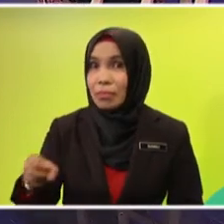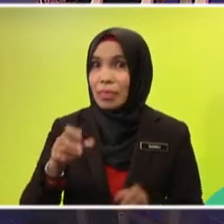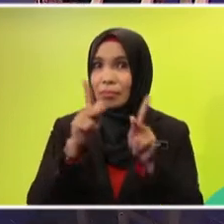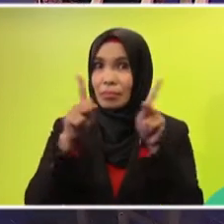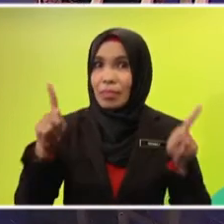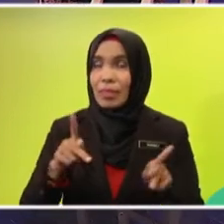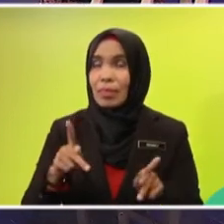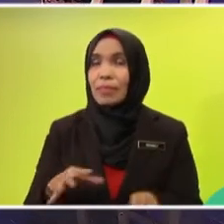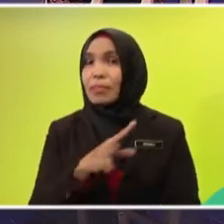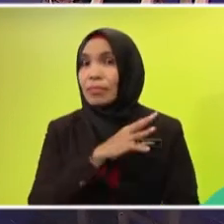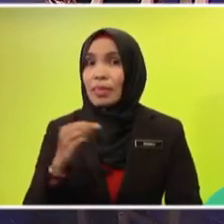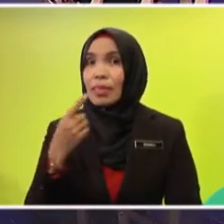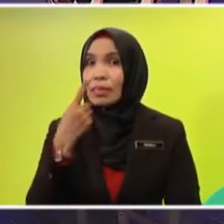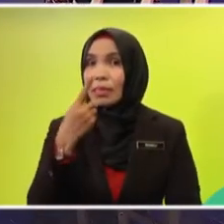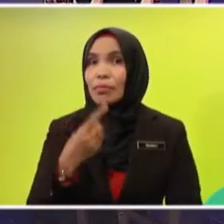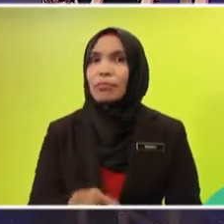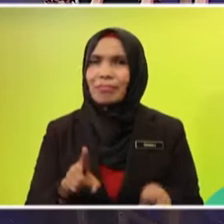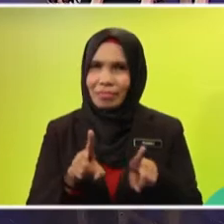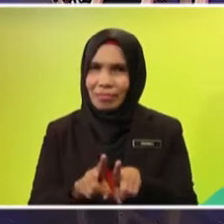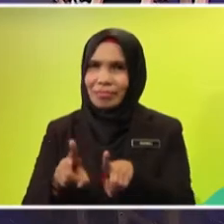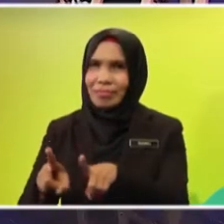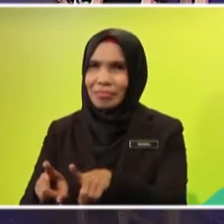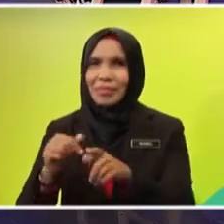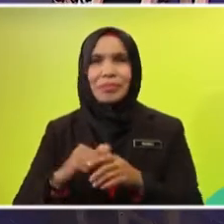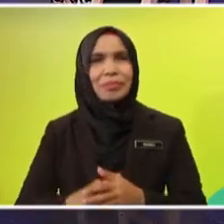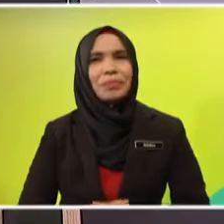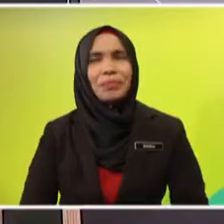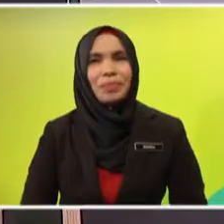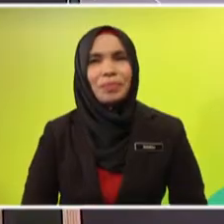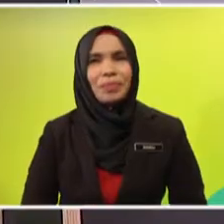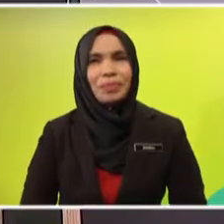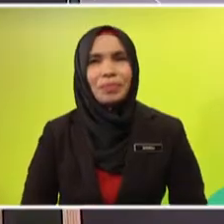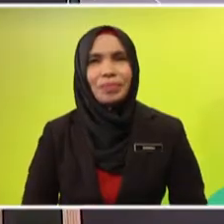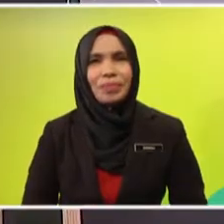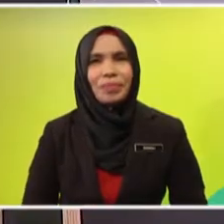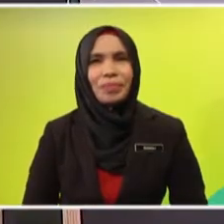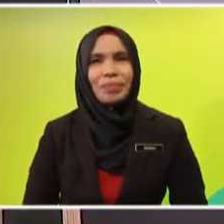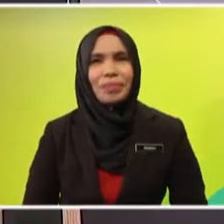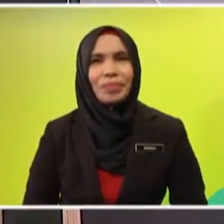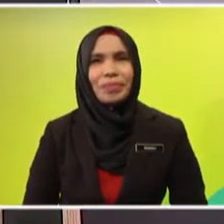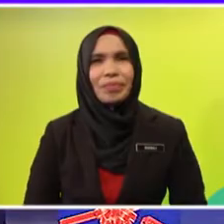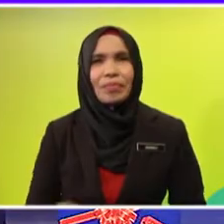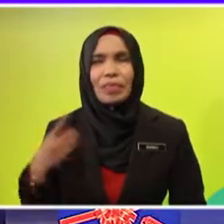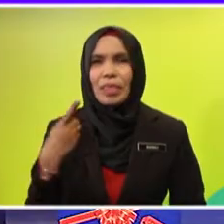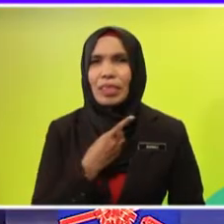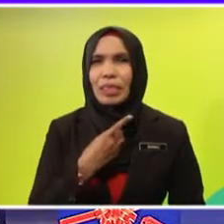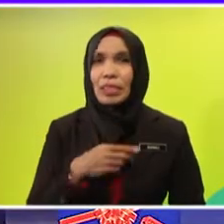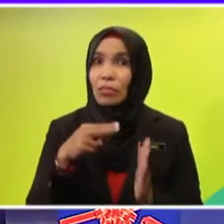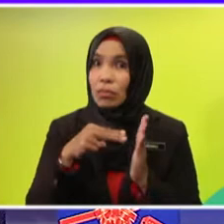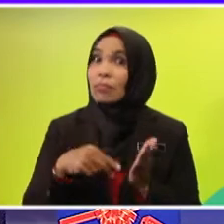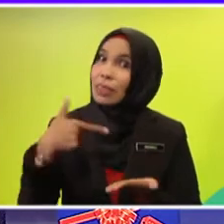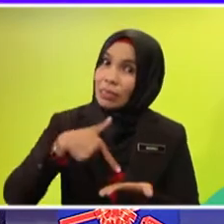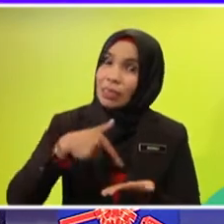Sebutkan nomor itu sama-sama wah Oke kalau begitu ceguk kitena ulang kembali boleh